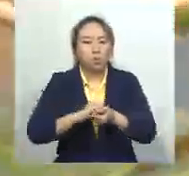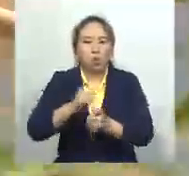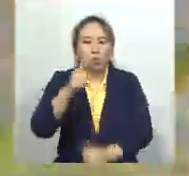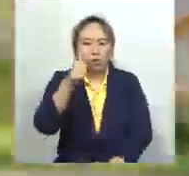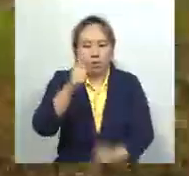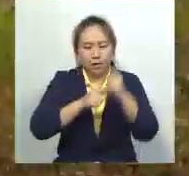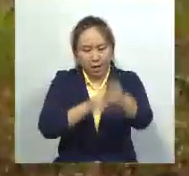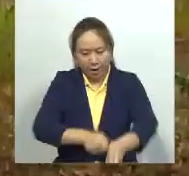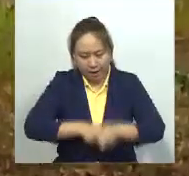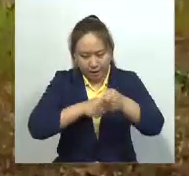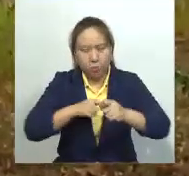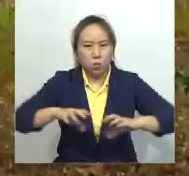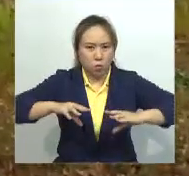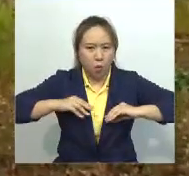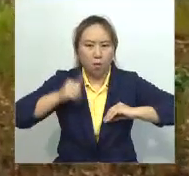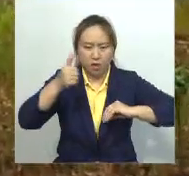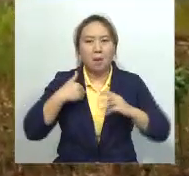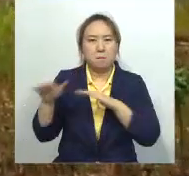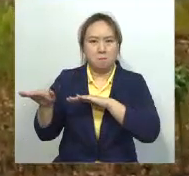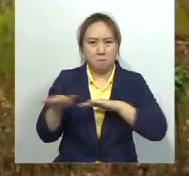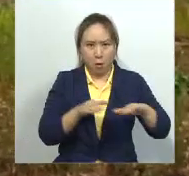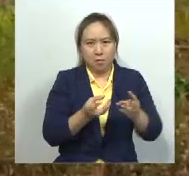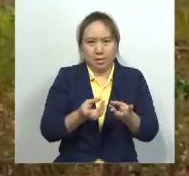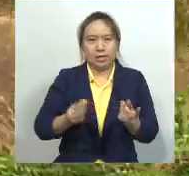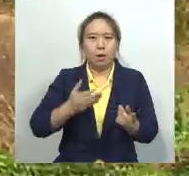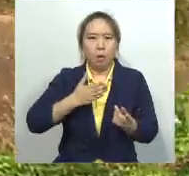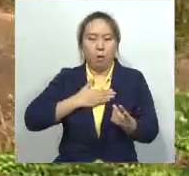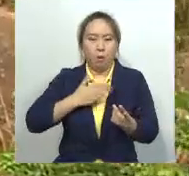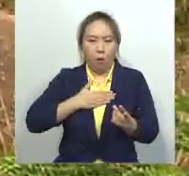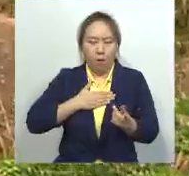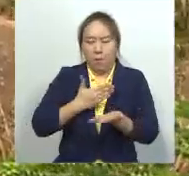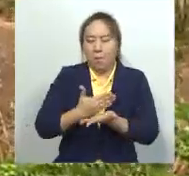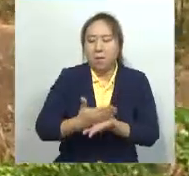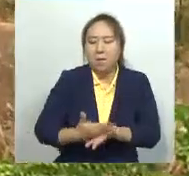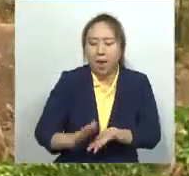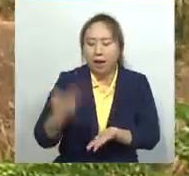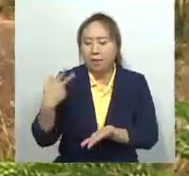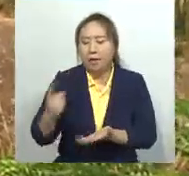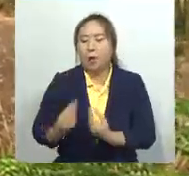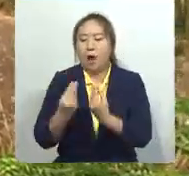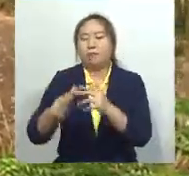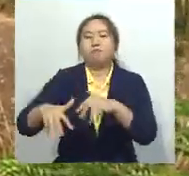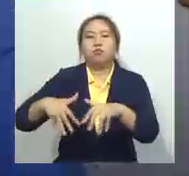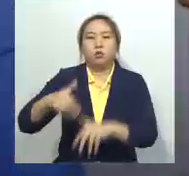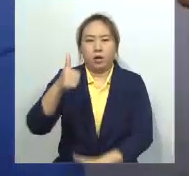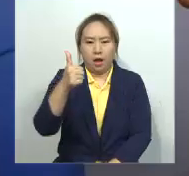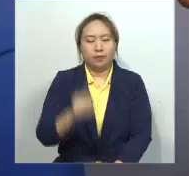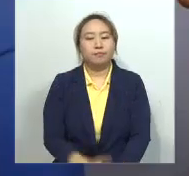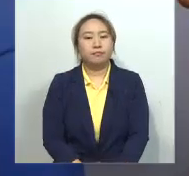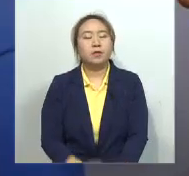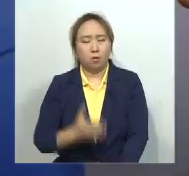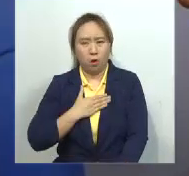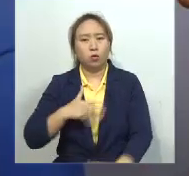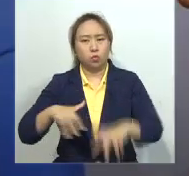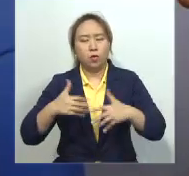ตรกรในพื้นที่โดยพร้อมที่จะเสียสละพื้นที่ของตนเองเพื่อประโยชน์ส่วนรวม ว่าชุมชนของเรายินดีฮะยินดี